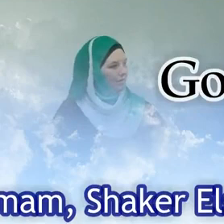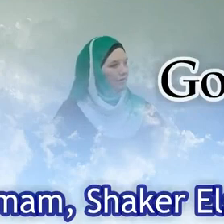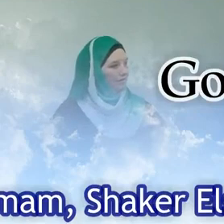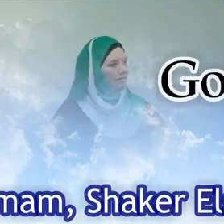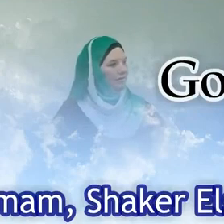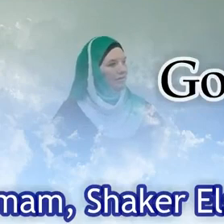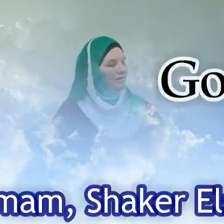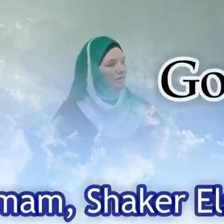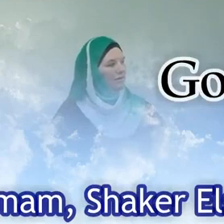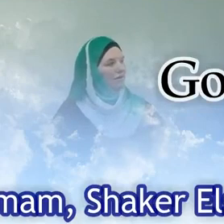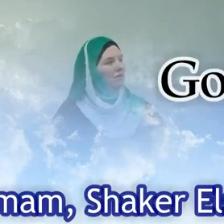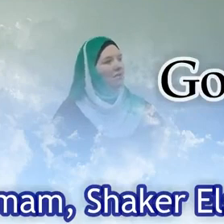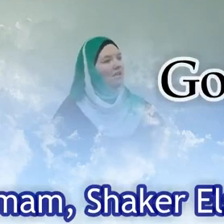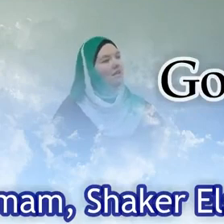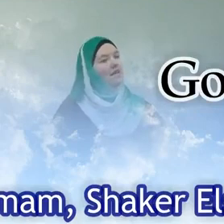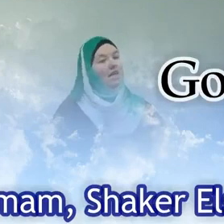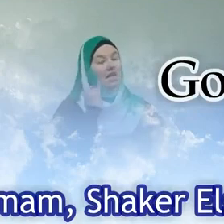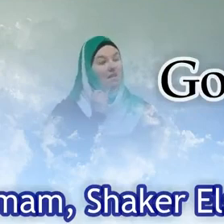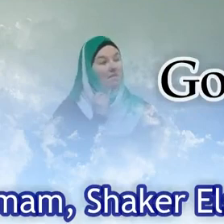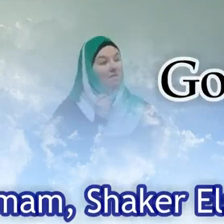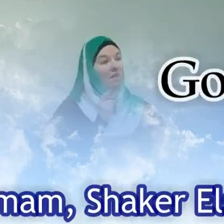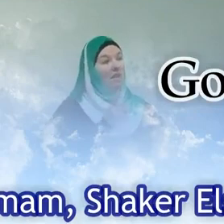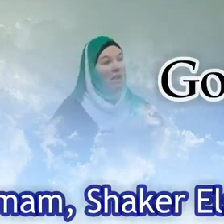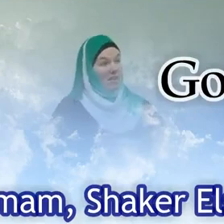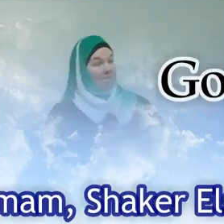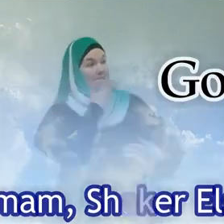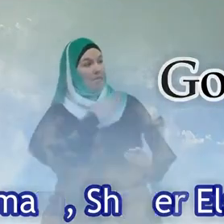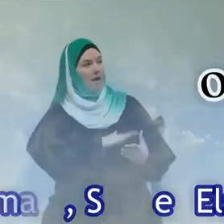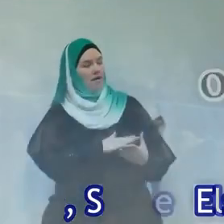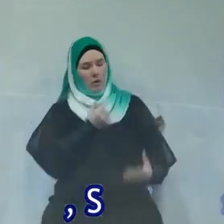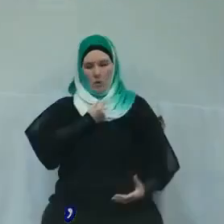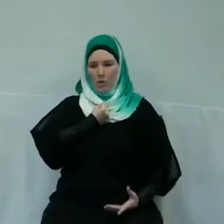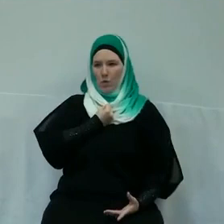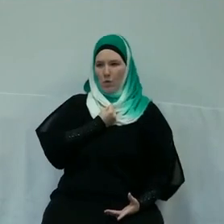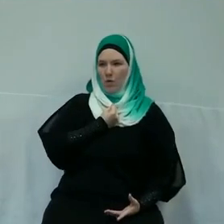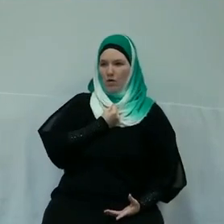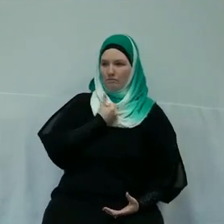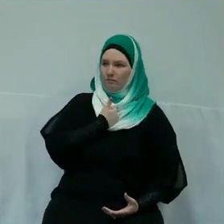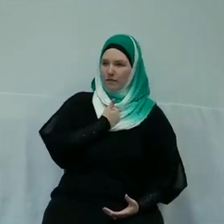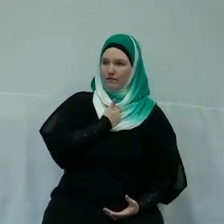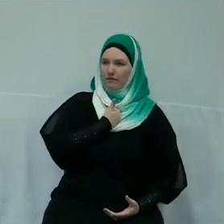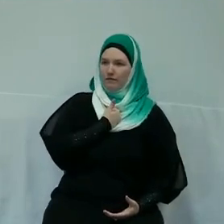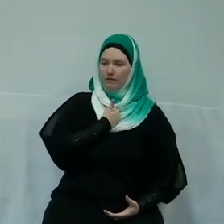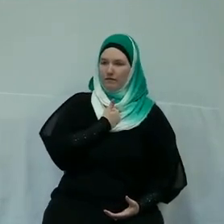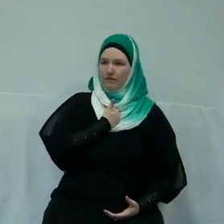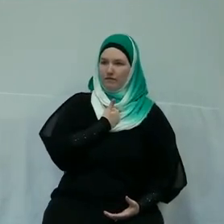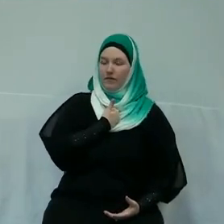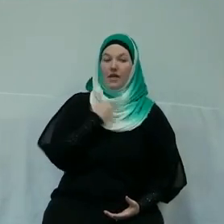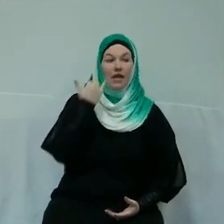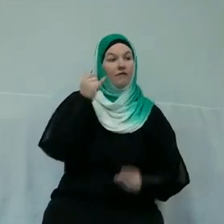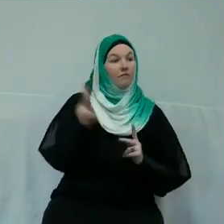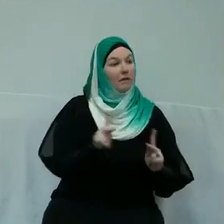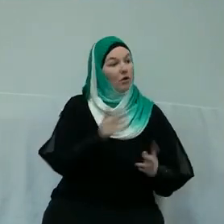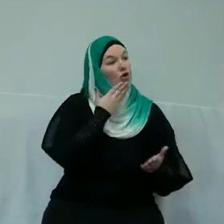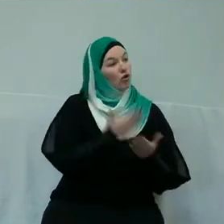أنفسكم. Hold yourself to the discipline. إن أحسن الناس أن تحسنوا. If people